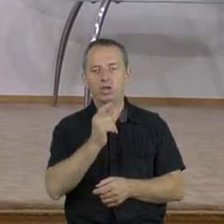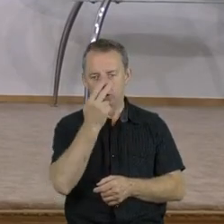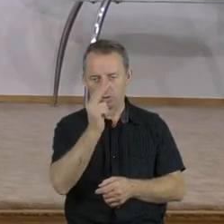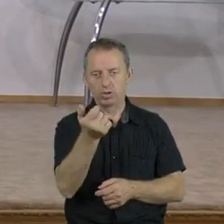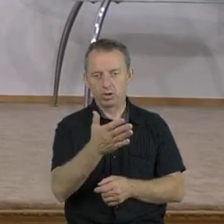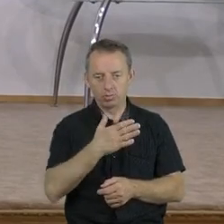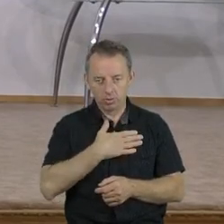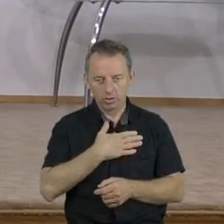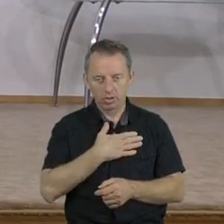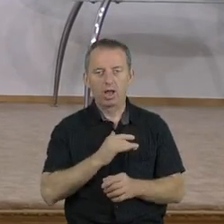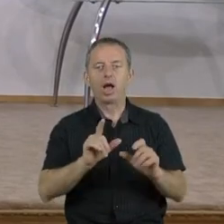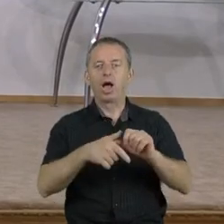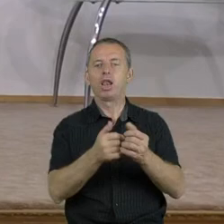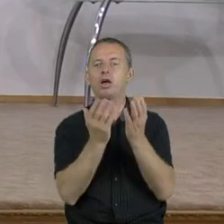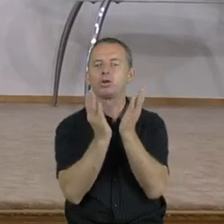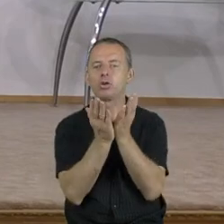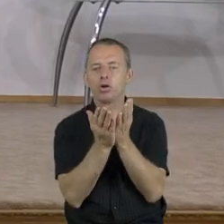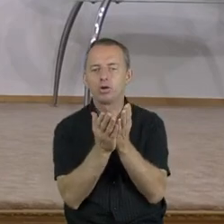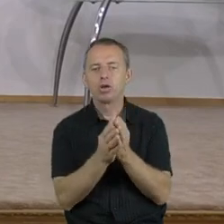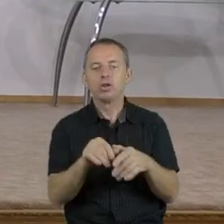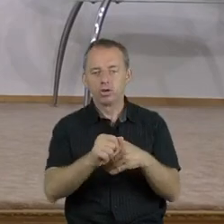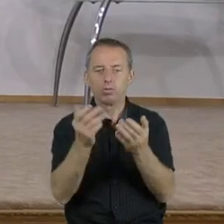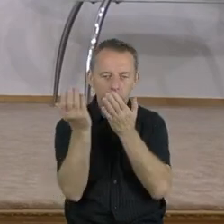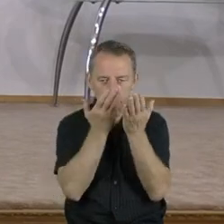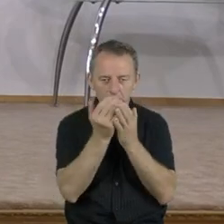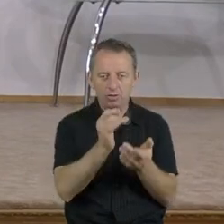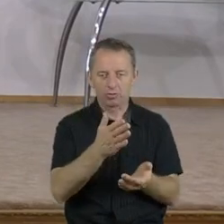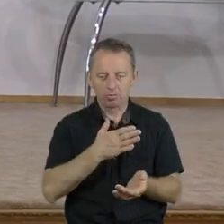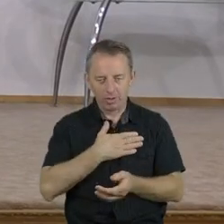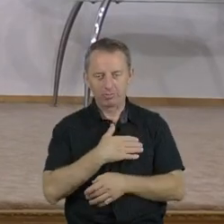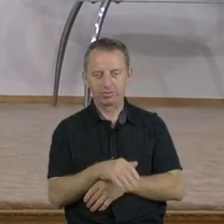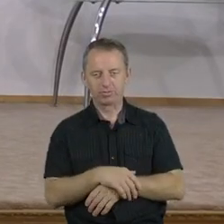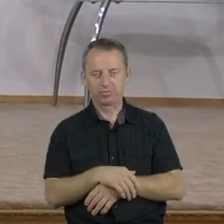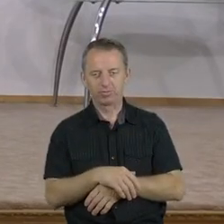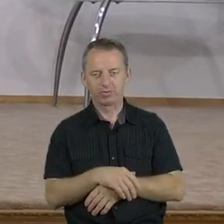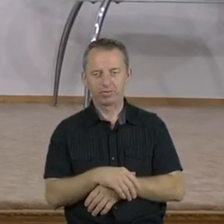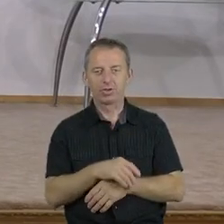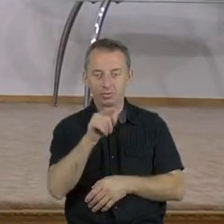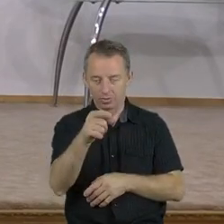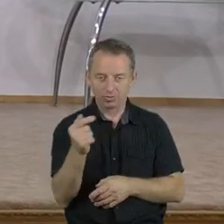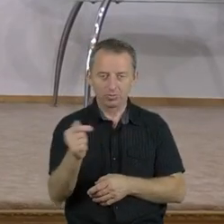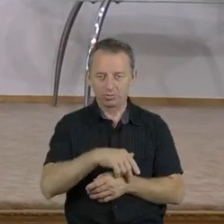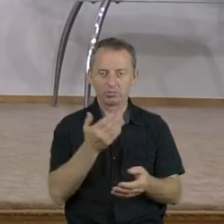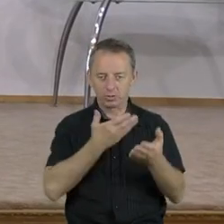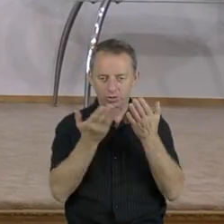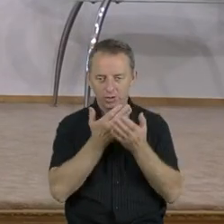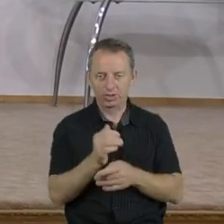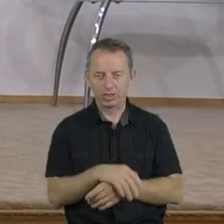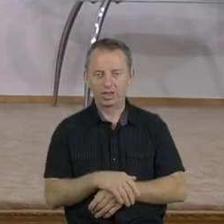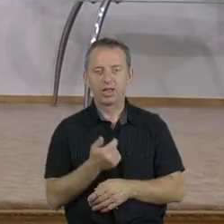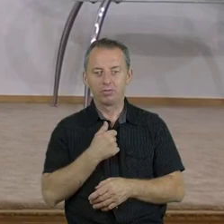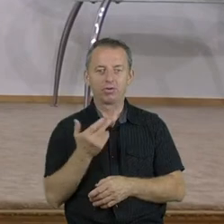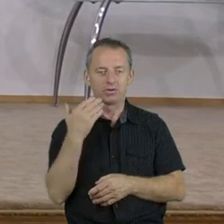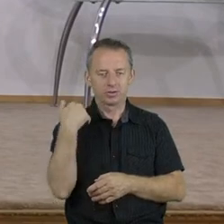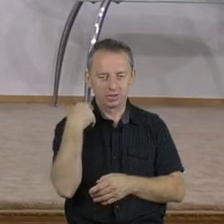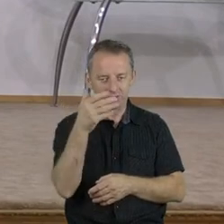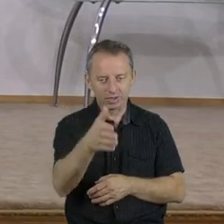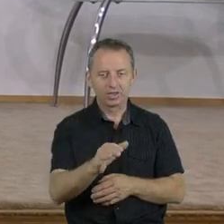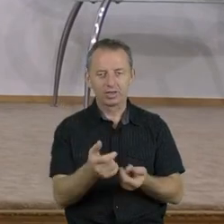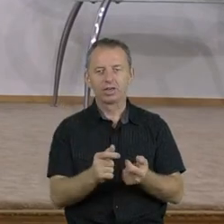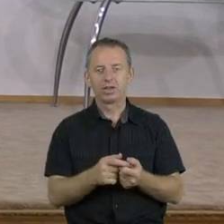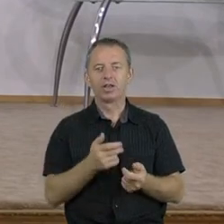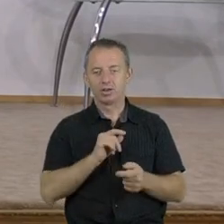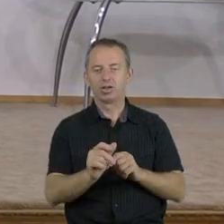zobacz co mam, ale książka, słuchaj, jak ci przeczytam, to dam. Też musisz ją przeczytać. Daniel mówi, no że wiecie, no też